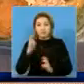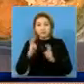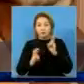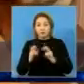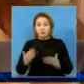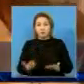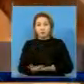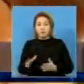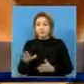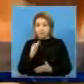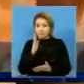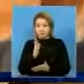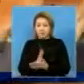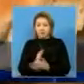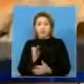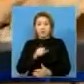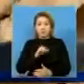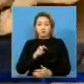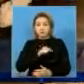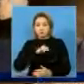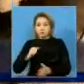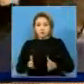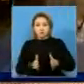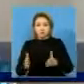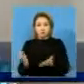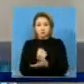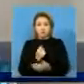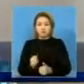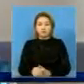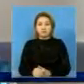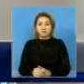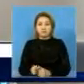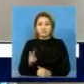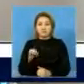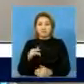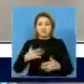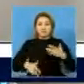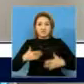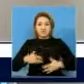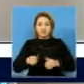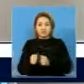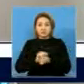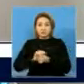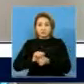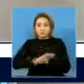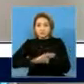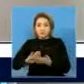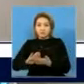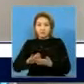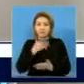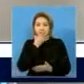өңірде баршылық. Айнұр Есеналиева өз жолын тауып ерекшеленді. Шекарды жуып, тазалап, әдемлеп, обрабатывать